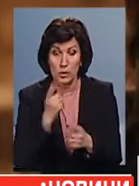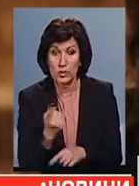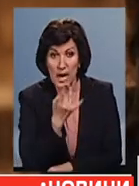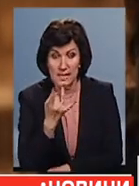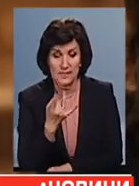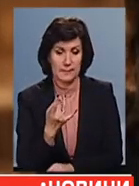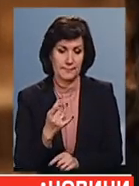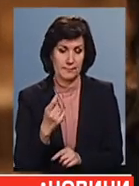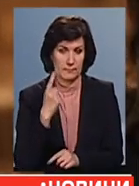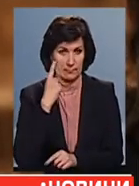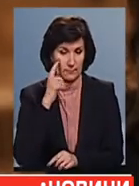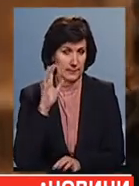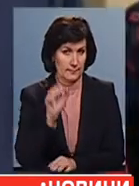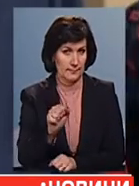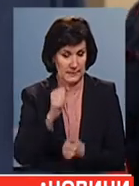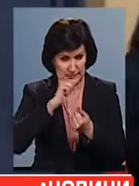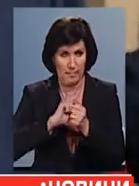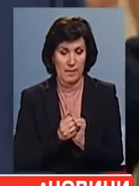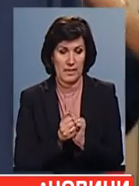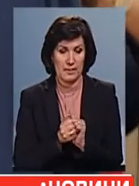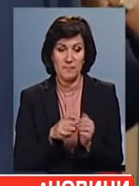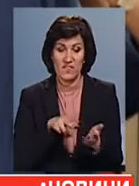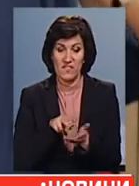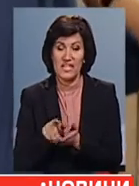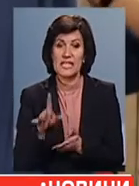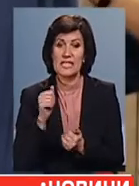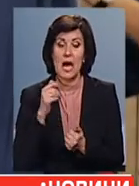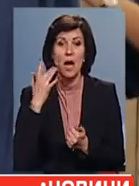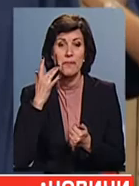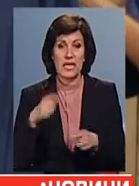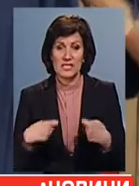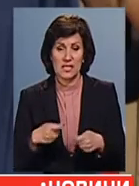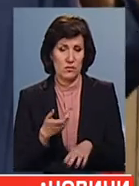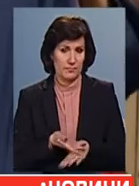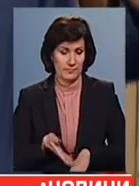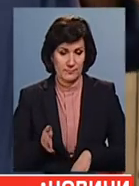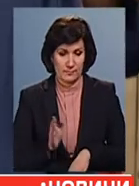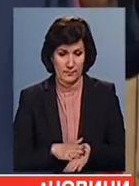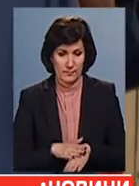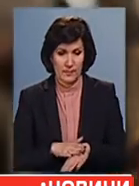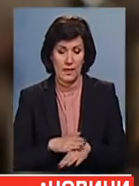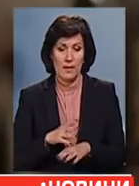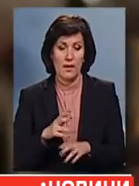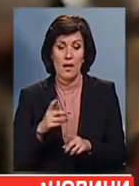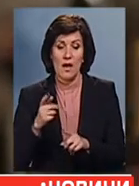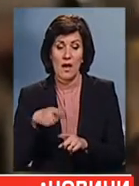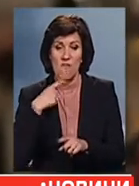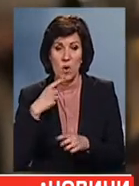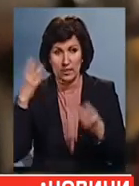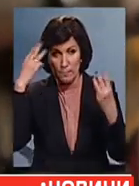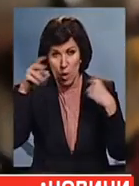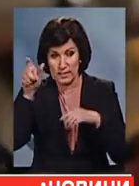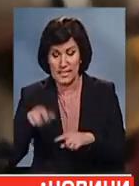раз, вона візуально запам'ятається. Однак вийти на американський ринок буде непросто, говорить Людмила Рябій, яка привезла до